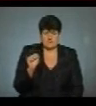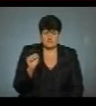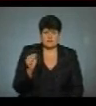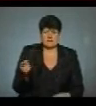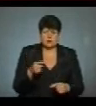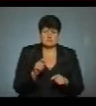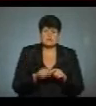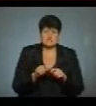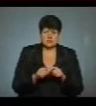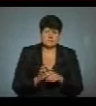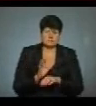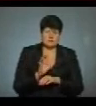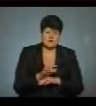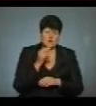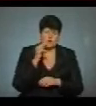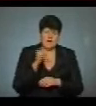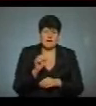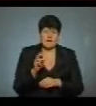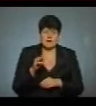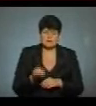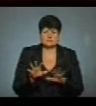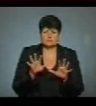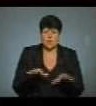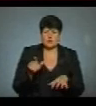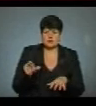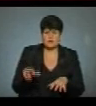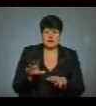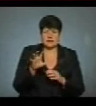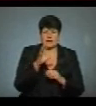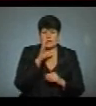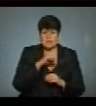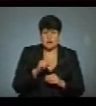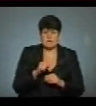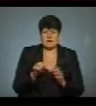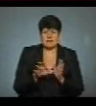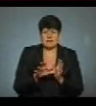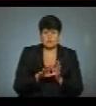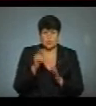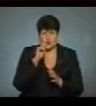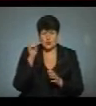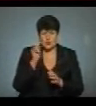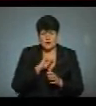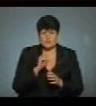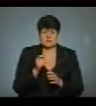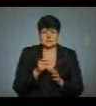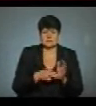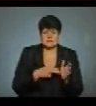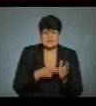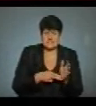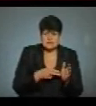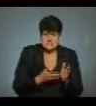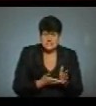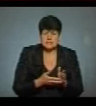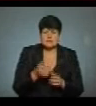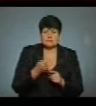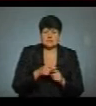слідчі скерували до суду обвинувальний акт щодо посадовця, який викрадав електроенергію в «Укрзалізниці» та видобував криптовалюту. Про це сьогодні